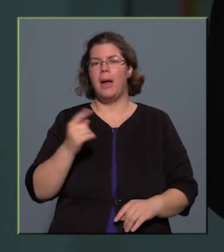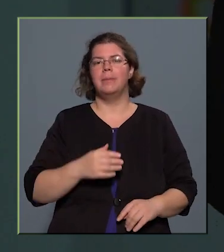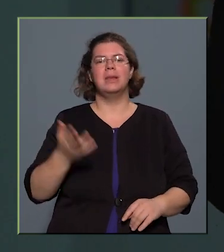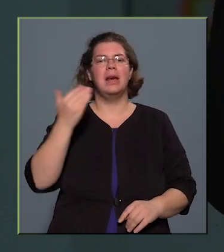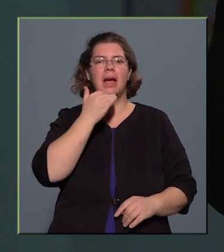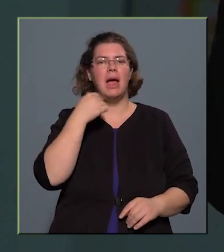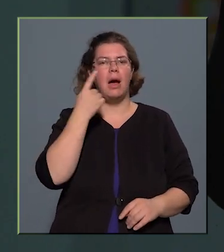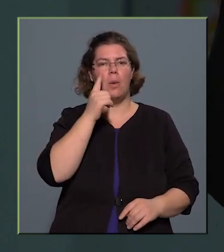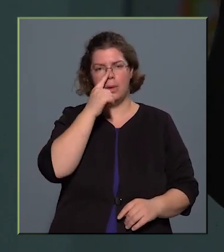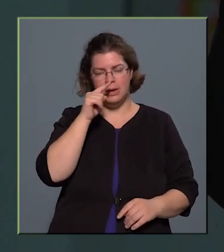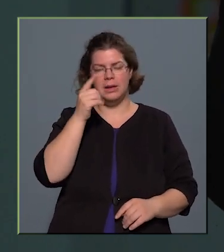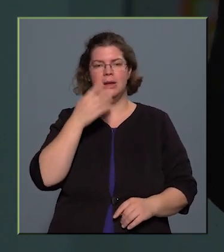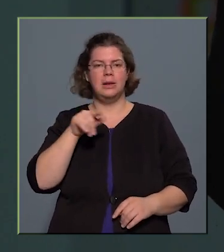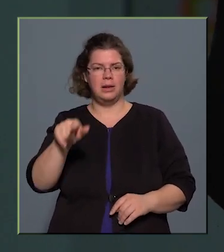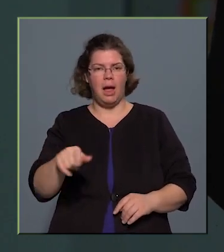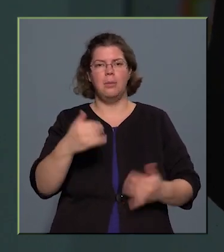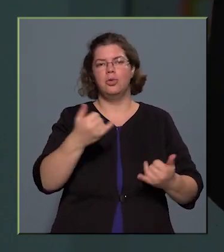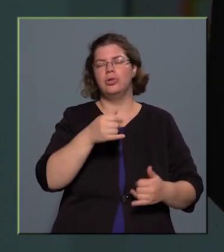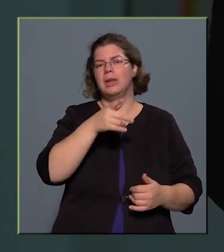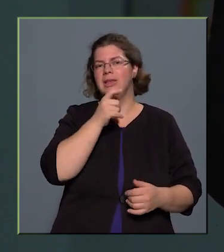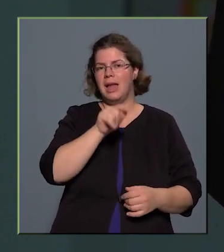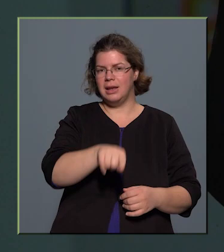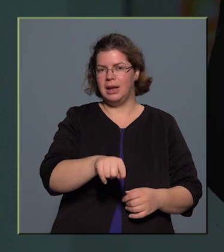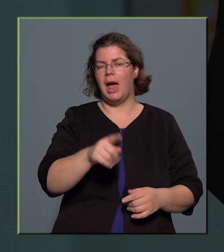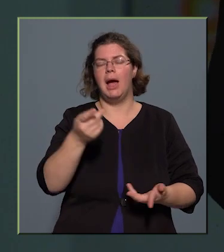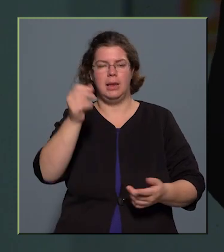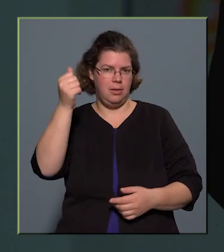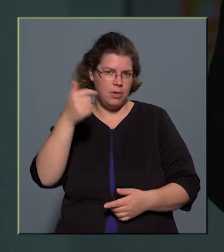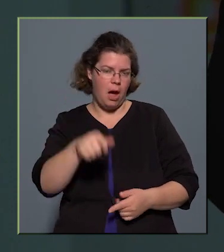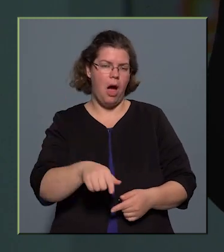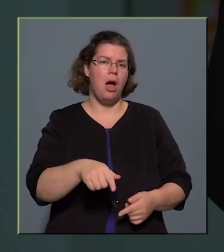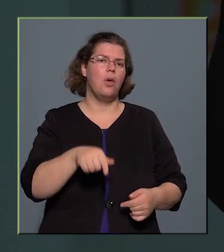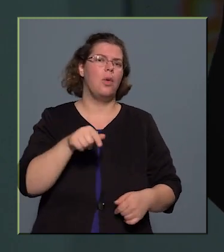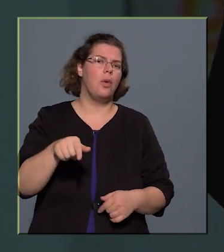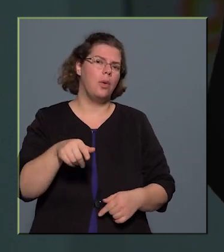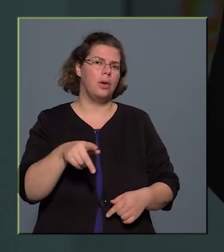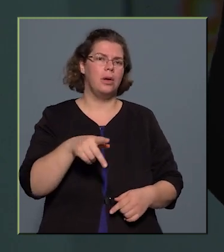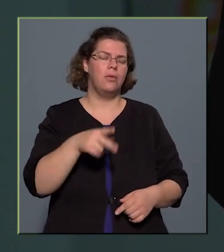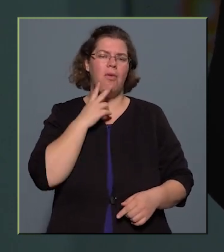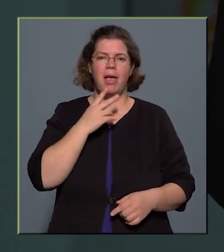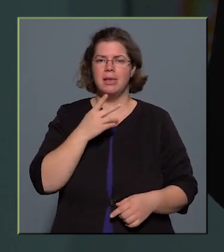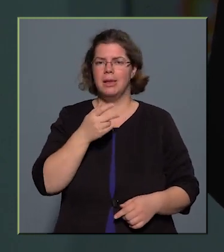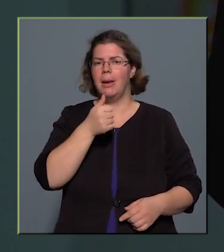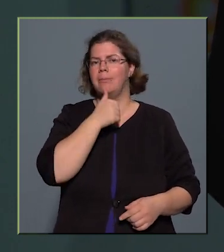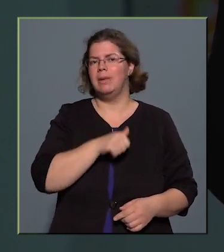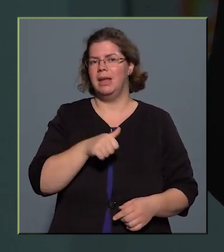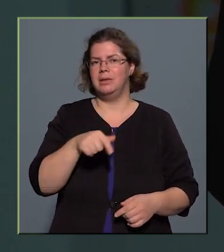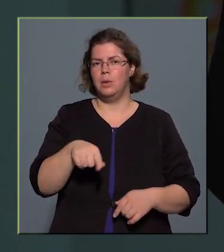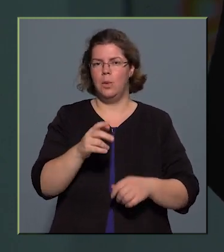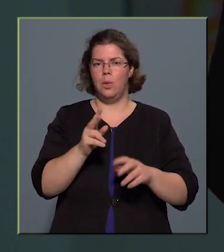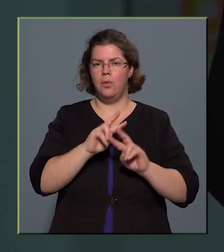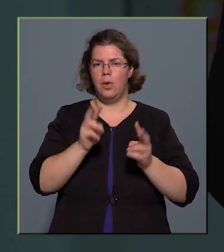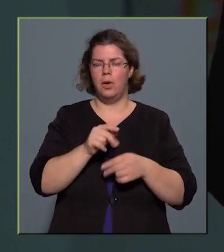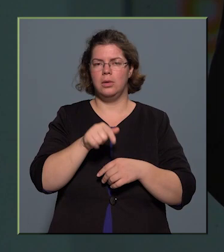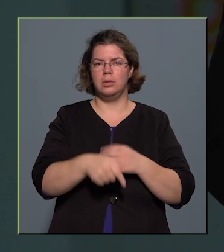Hewitt-nak hívtak, most Kincentric-nek hívnak, ők ugye a Best Place to Work nevű felmérésnek a